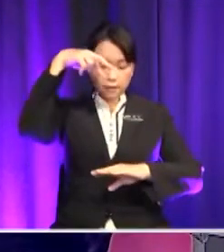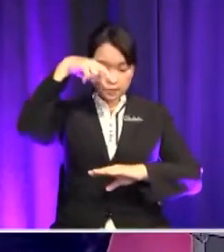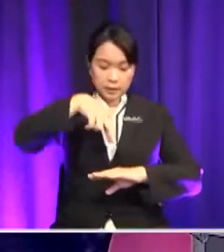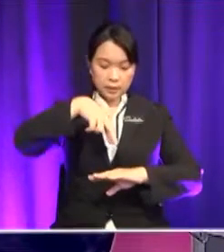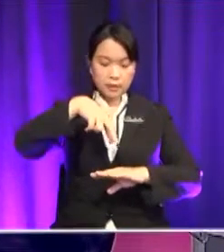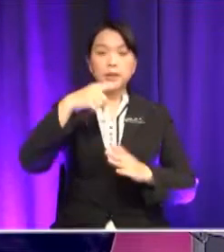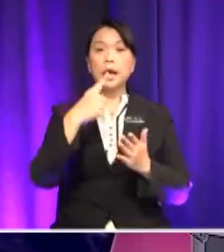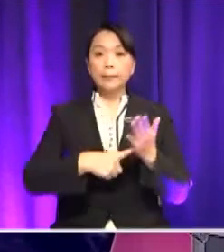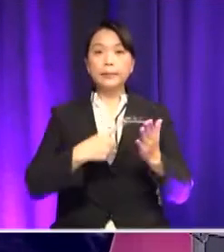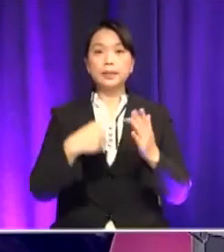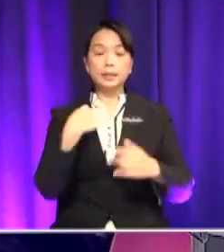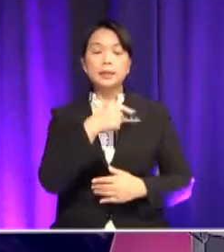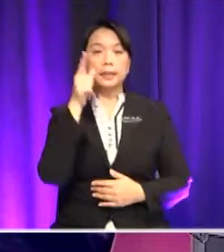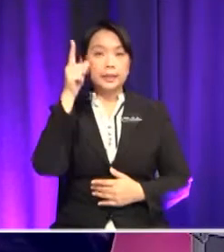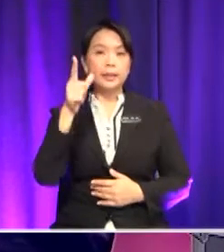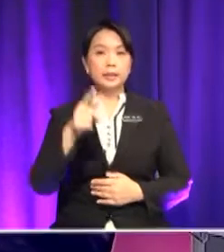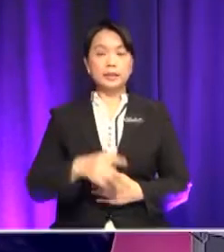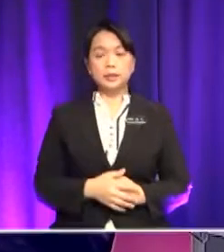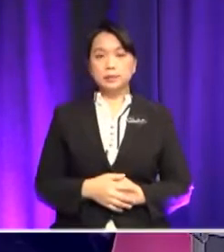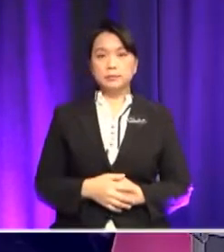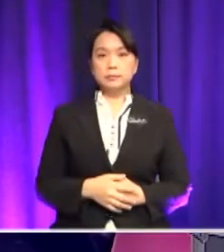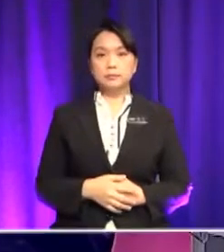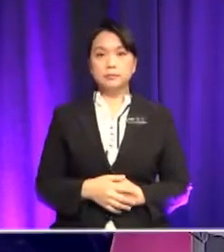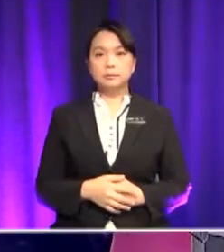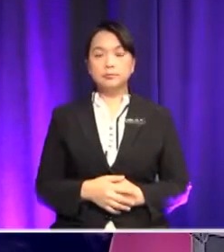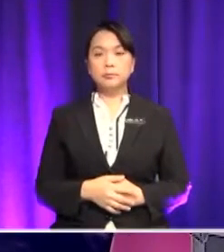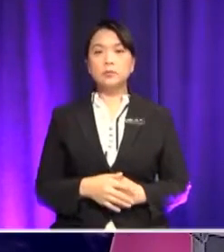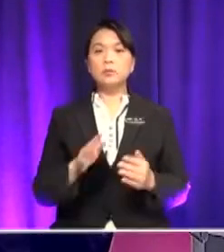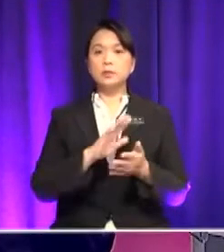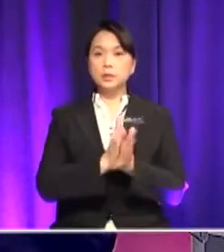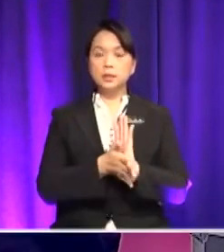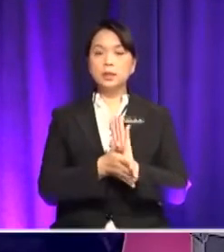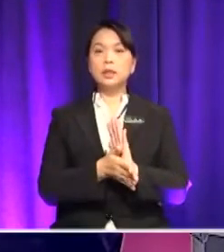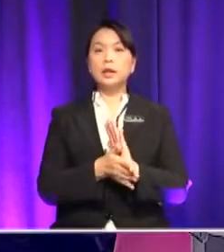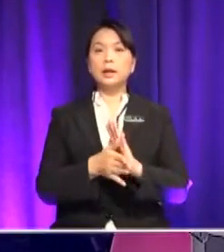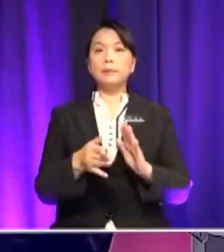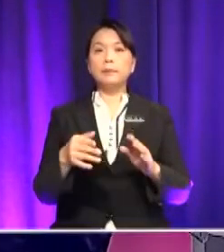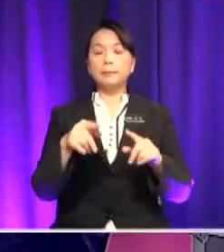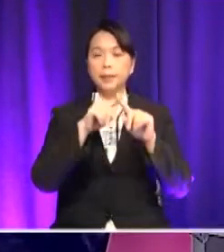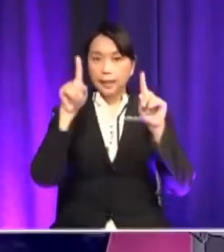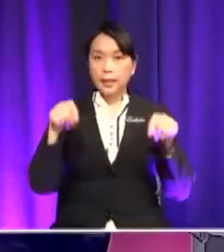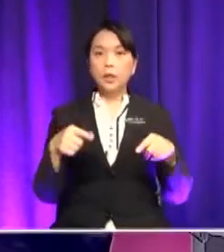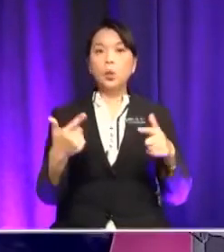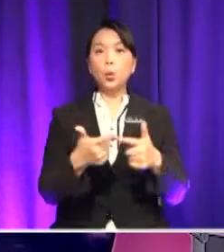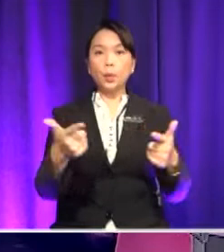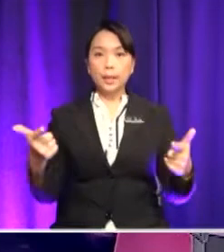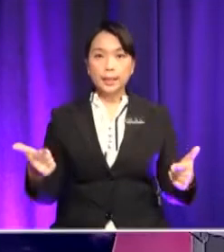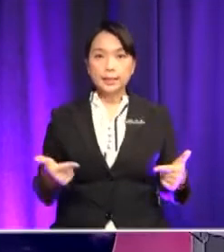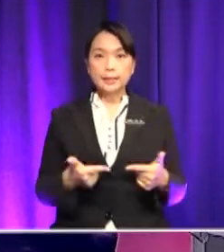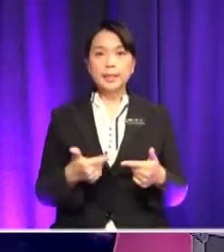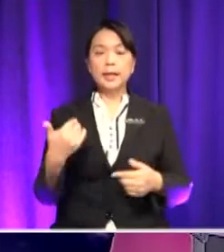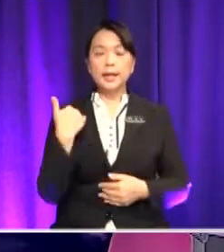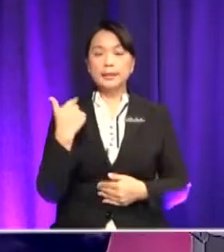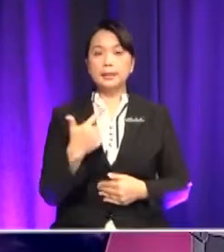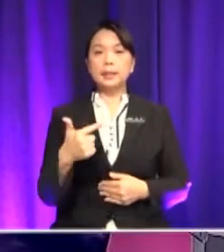Okey, pelan yang pertama yang perlu kita terokai ialah pelan lokasi. Okey, pelan lokasi ni adalah pelan